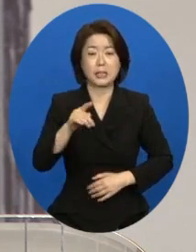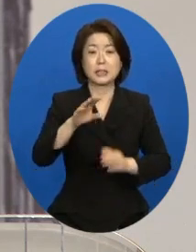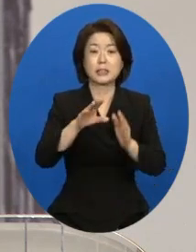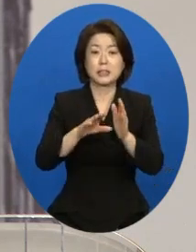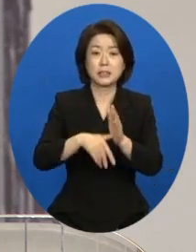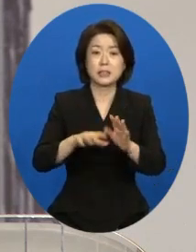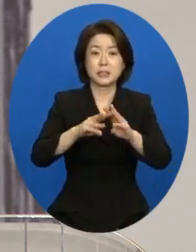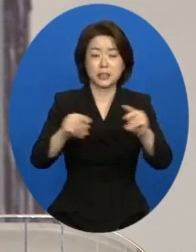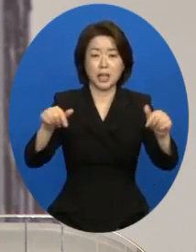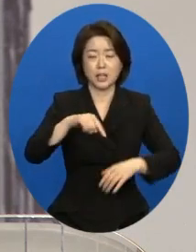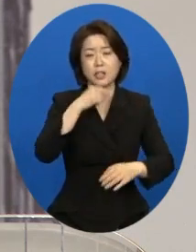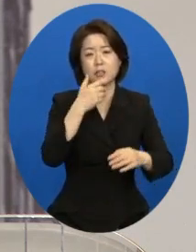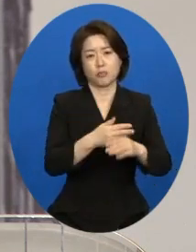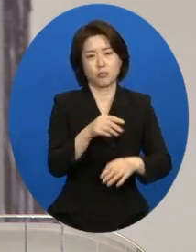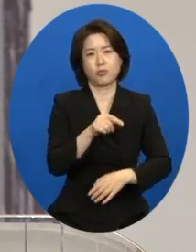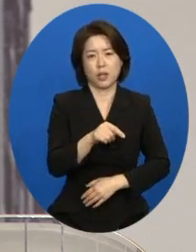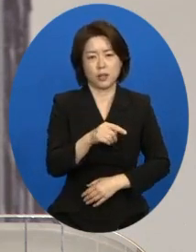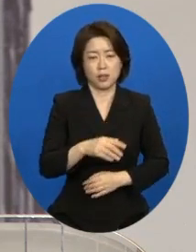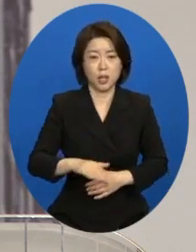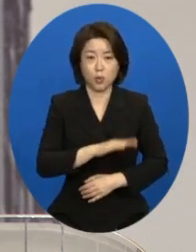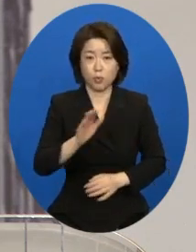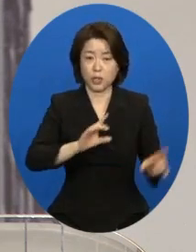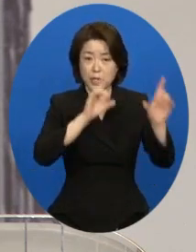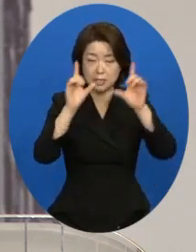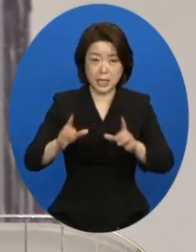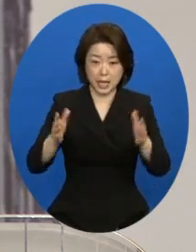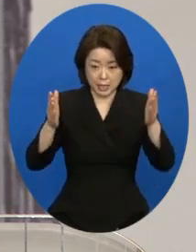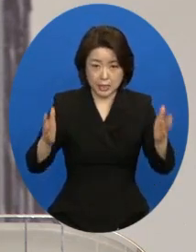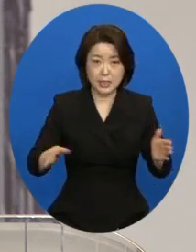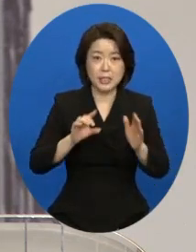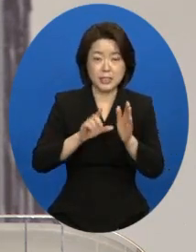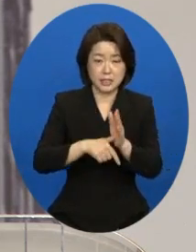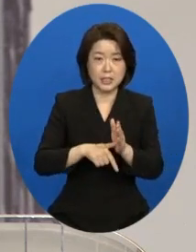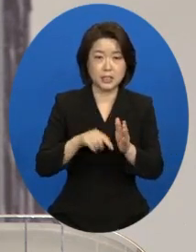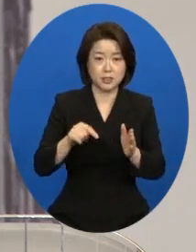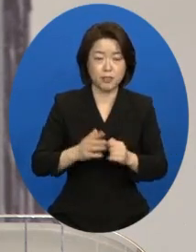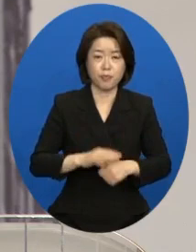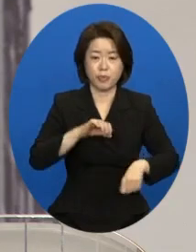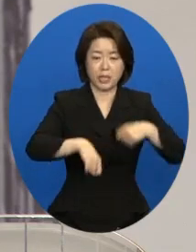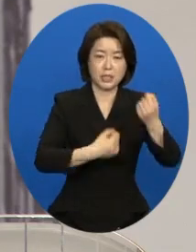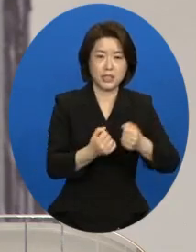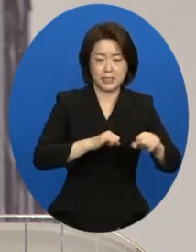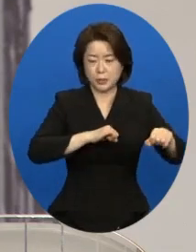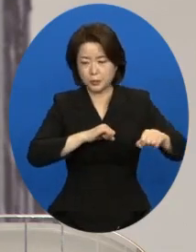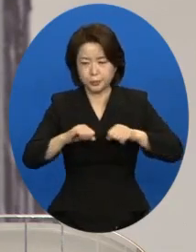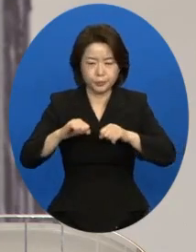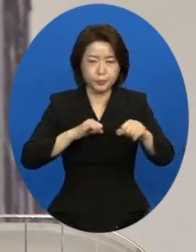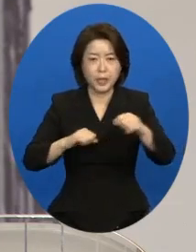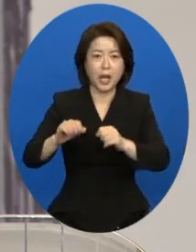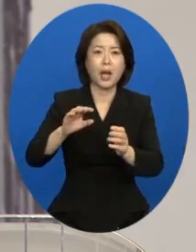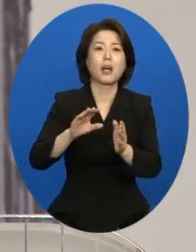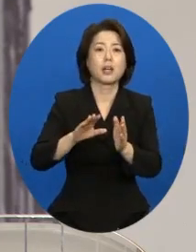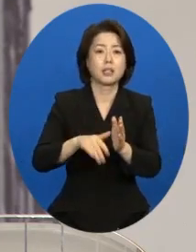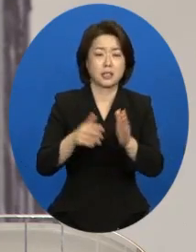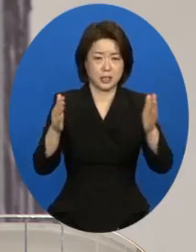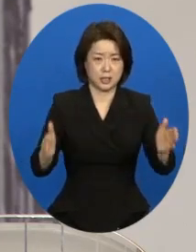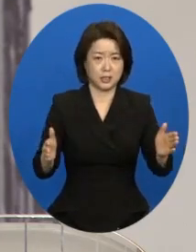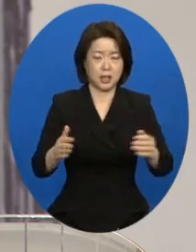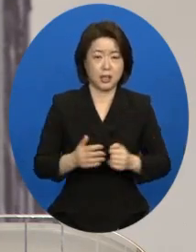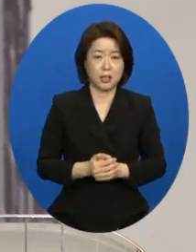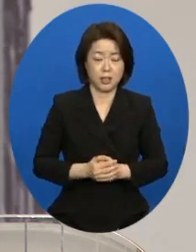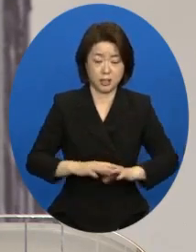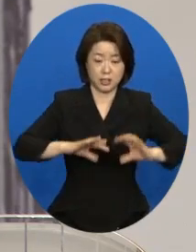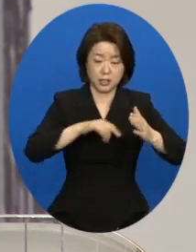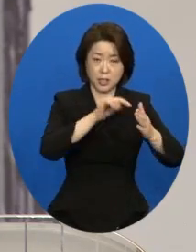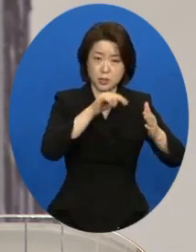땅이 북한이에요. 우리가 살고 있는 시대는 여러분, 짐승이 활개치는 시대입니다. 우리가 세속도시에